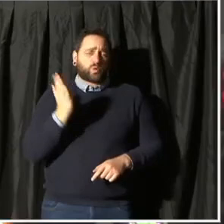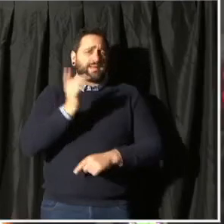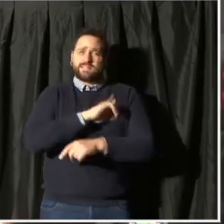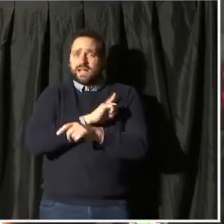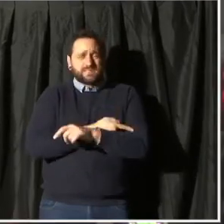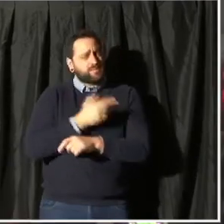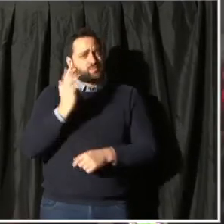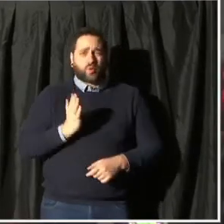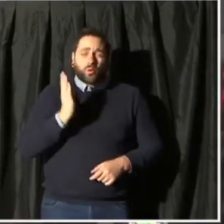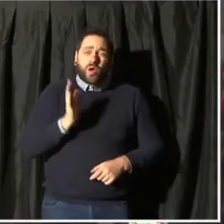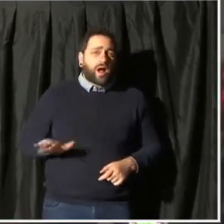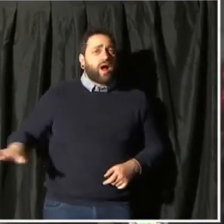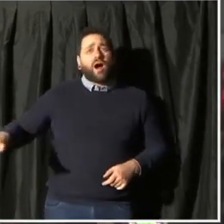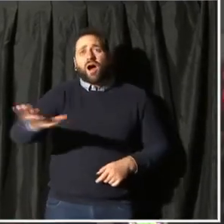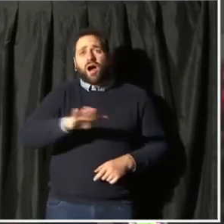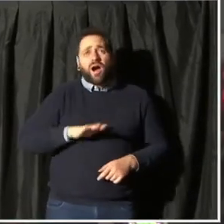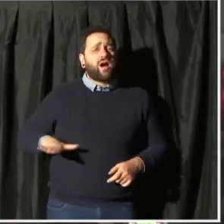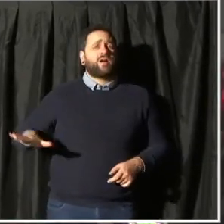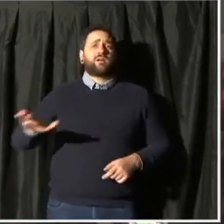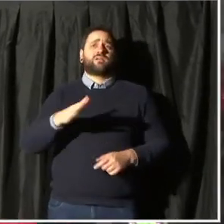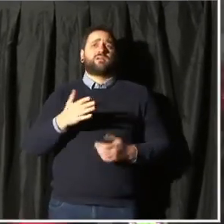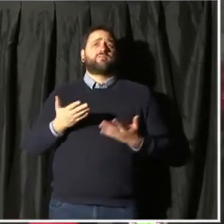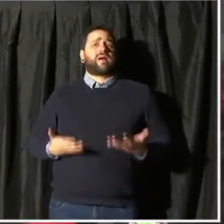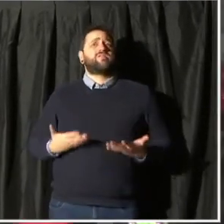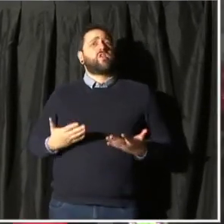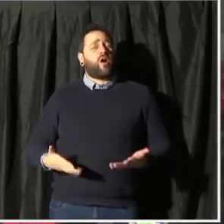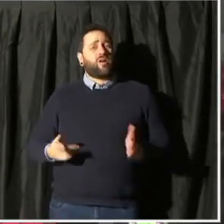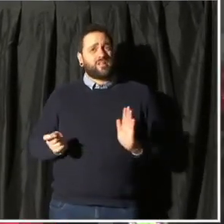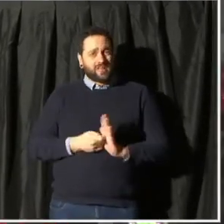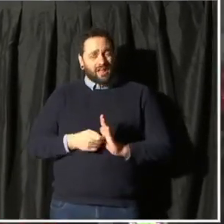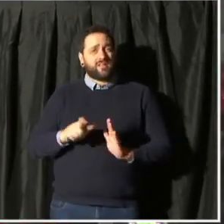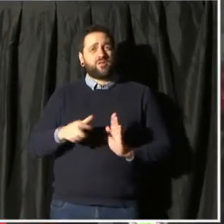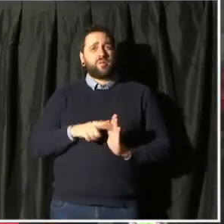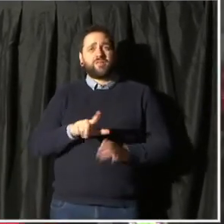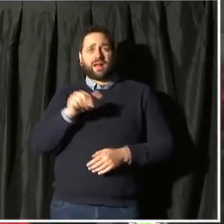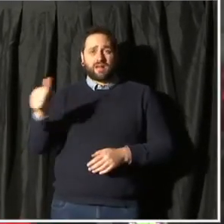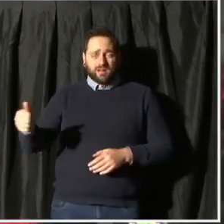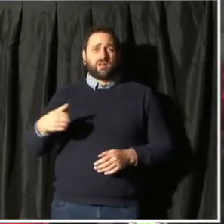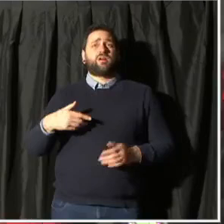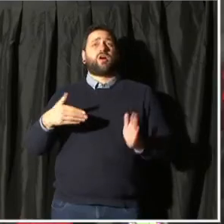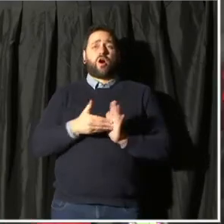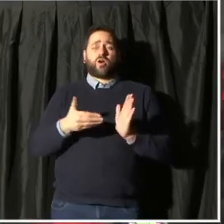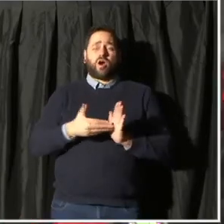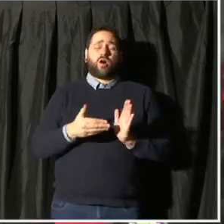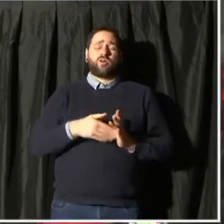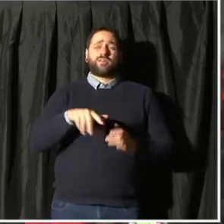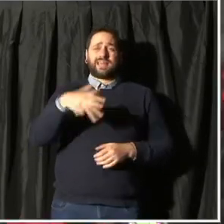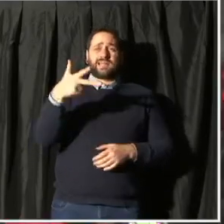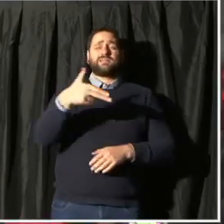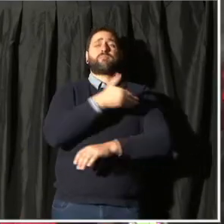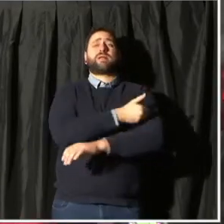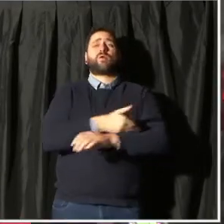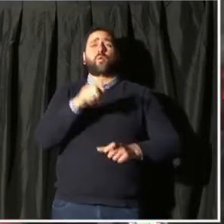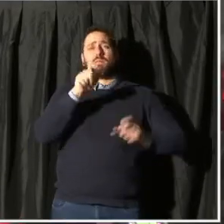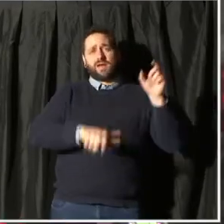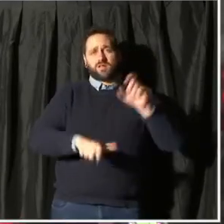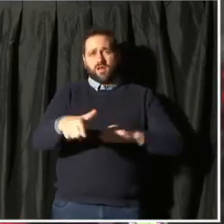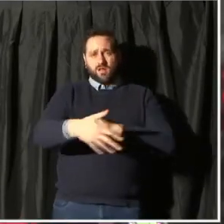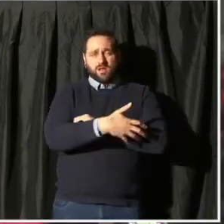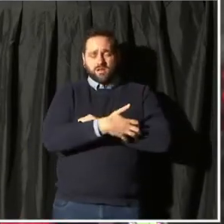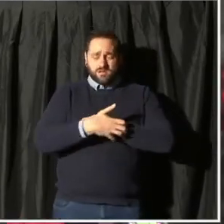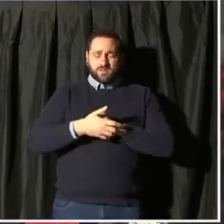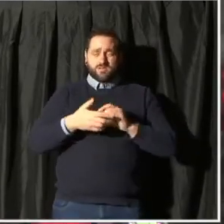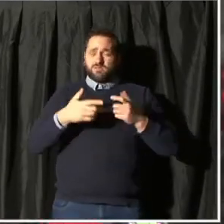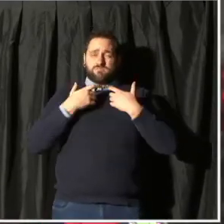encore au 21e siècle on a 13 millions de précaires énergie en france c'est vraisemblablement le plus gros